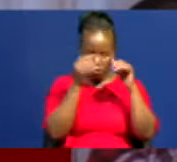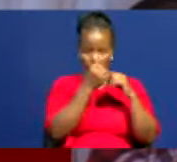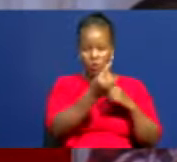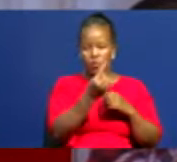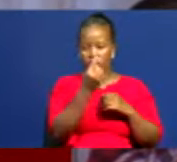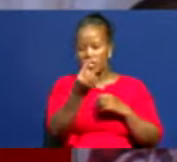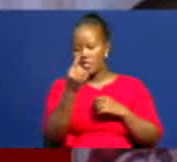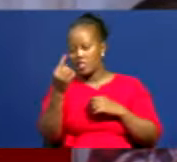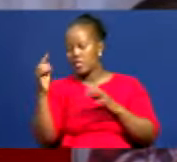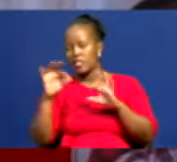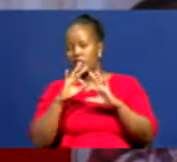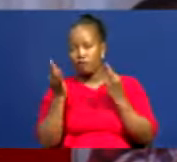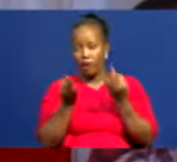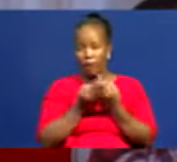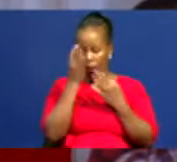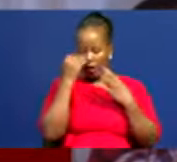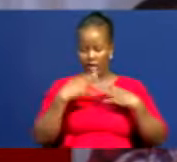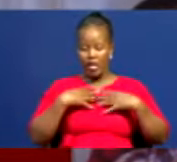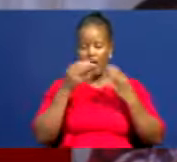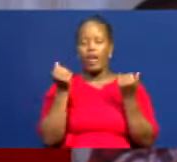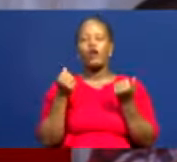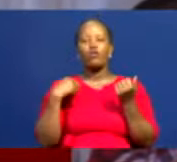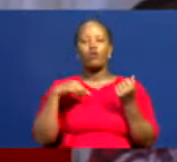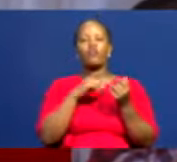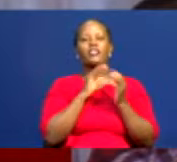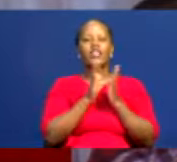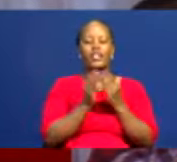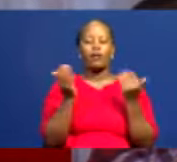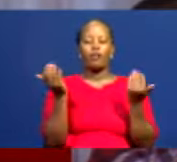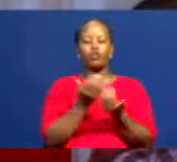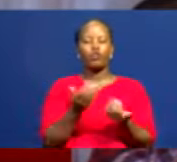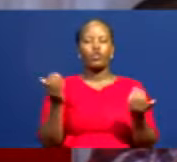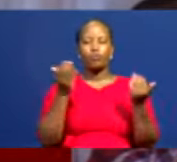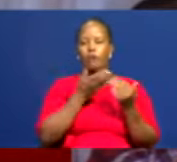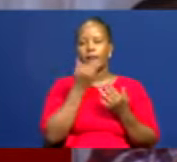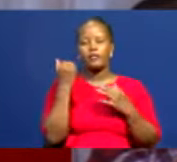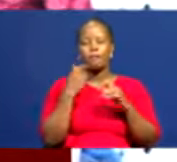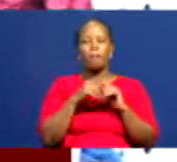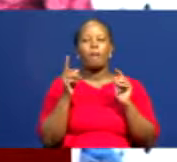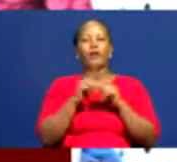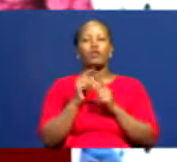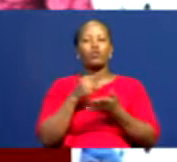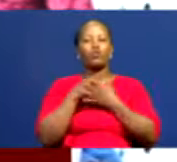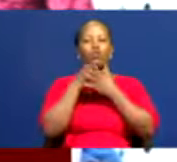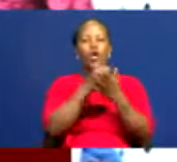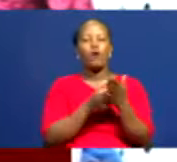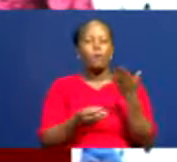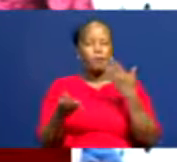afya yetu na ya watoto yetu ikue bora, lakini pia itatusaidia kiuchumi.